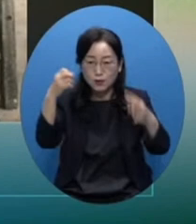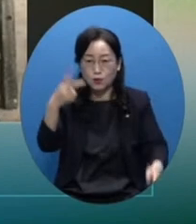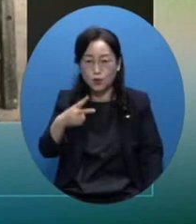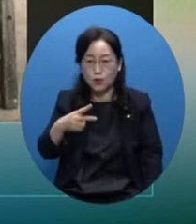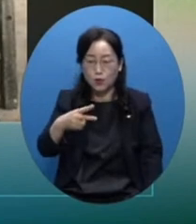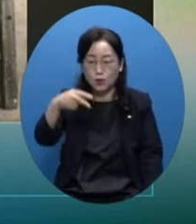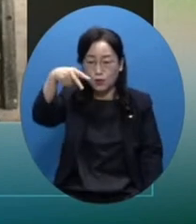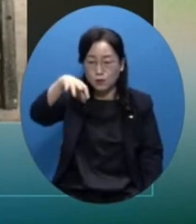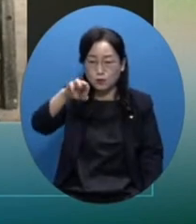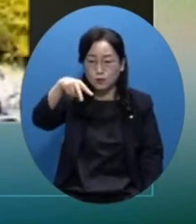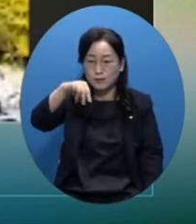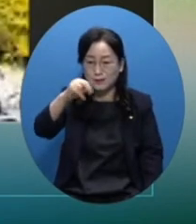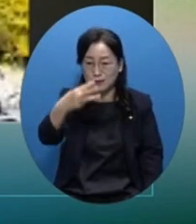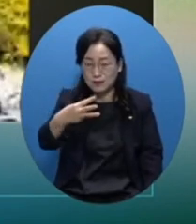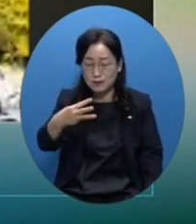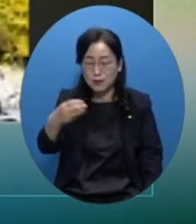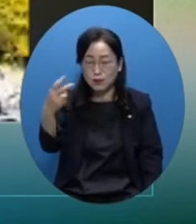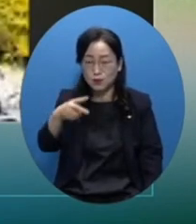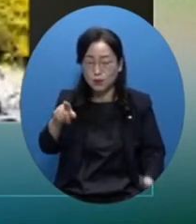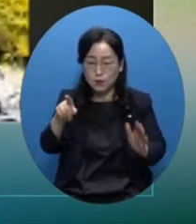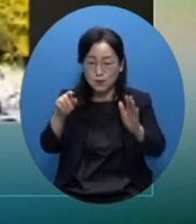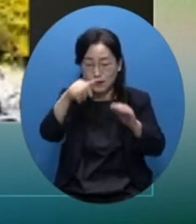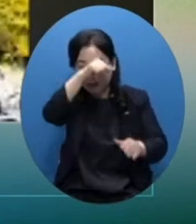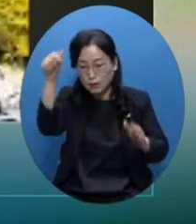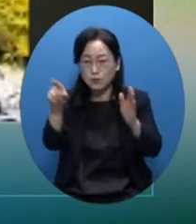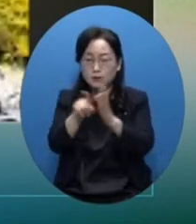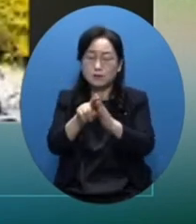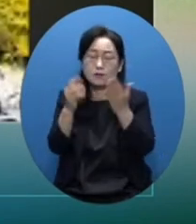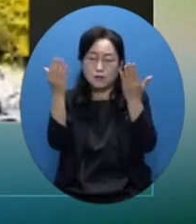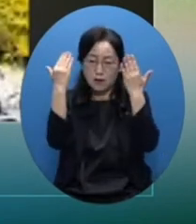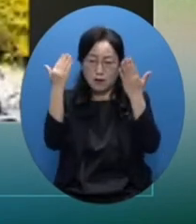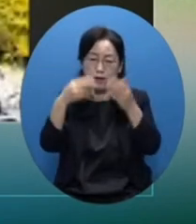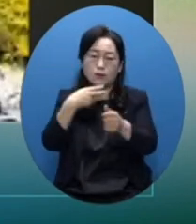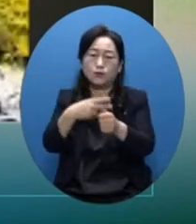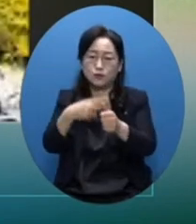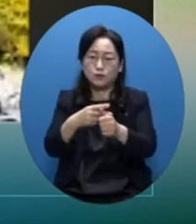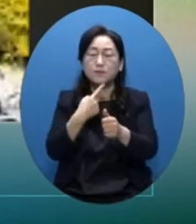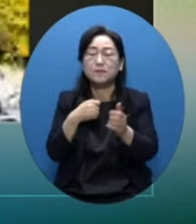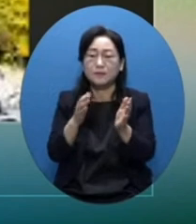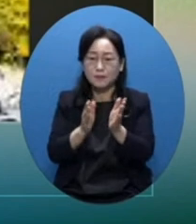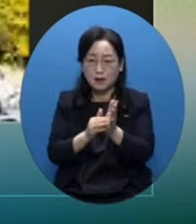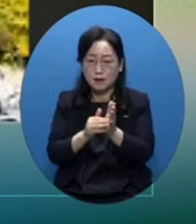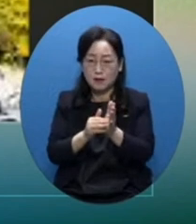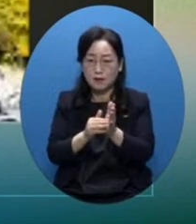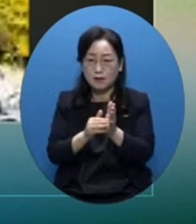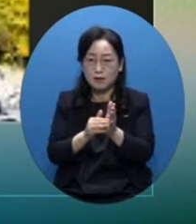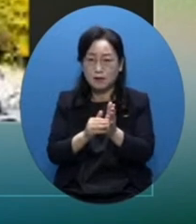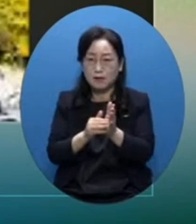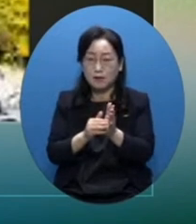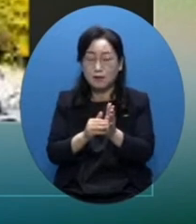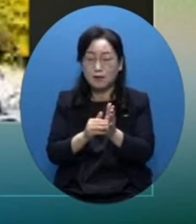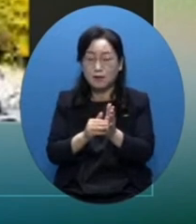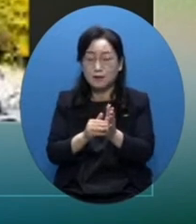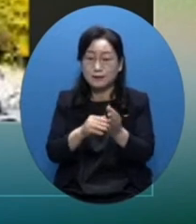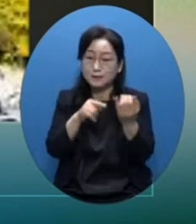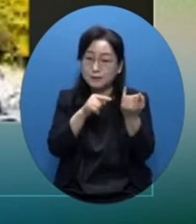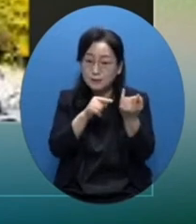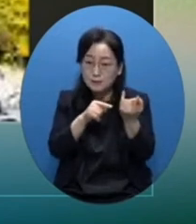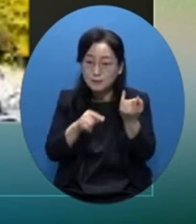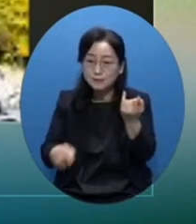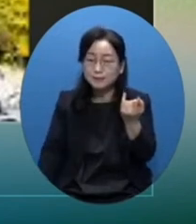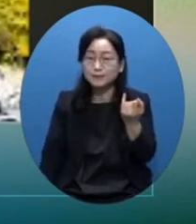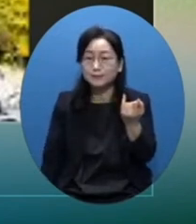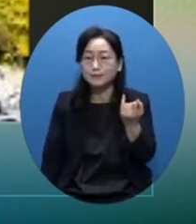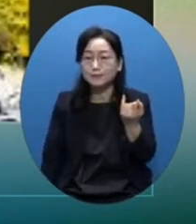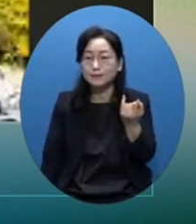신학대학에서 일생동안 퍼갈 양성 했습니다 그런데 이 추진해 교수님은